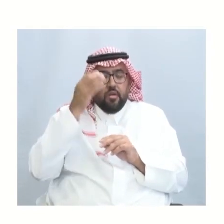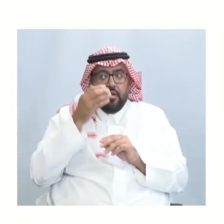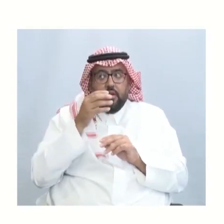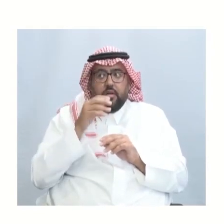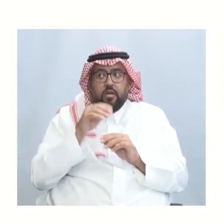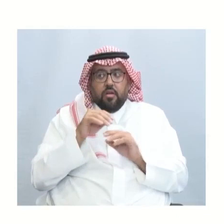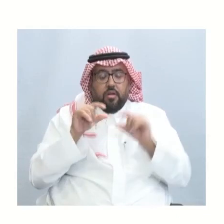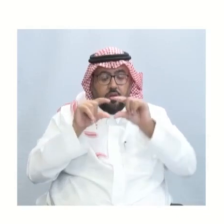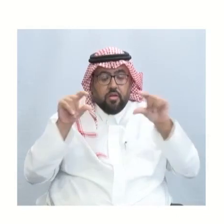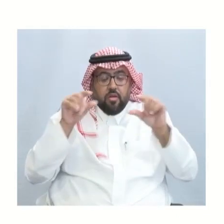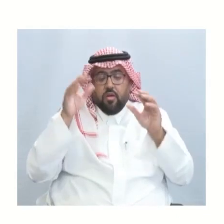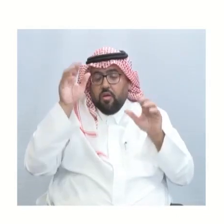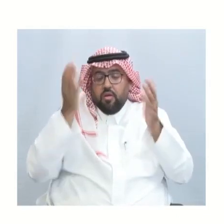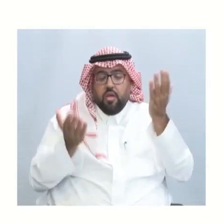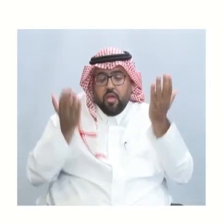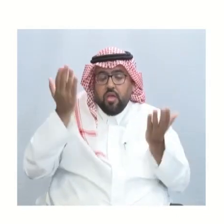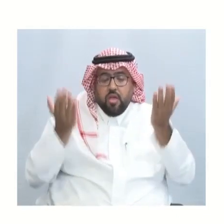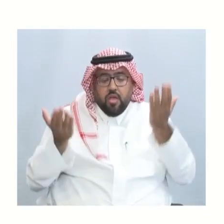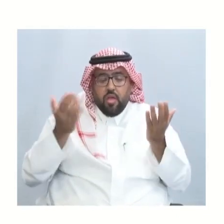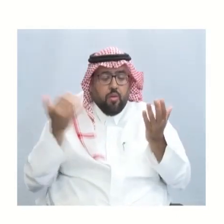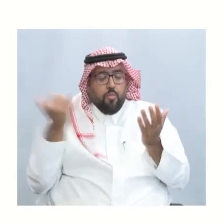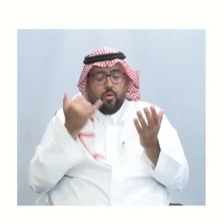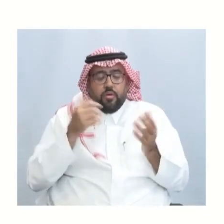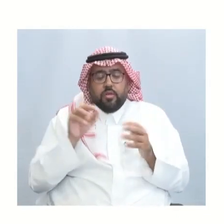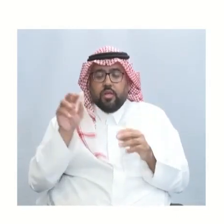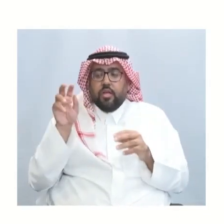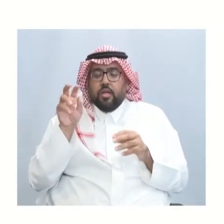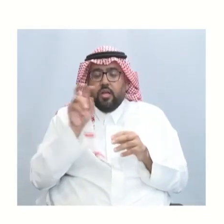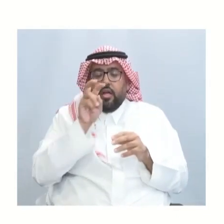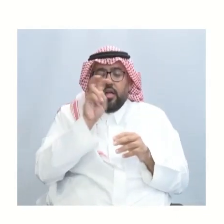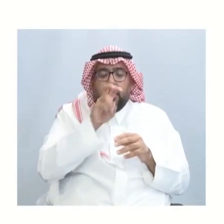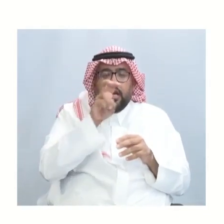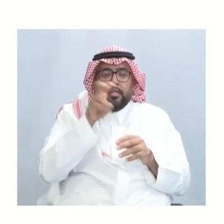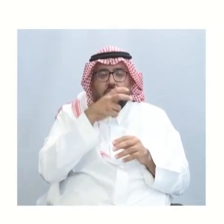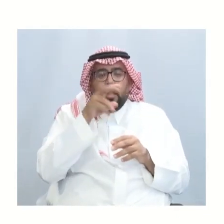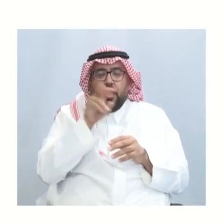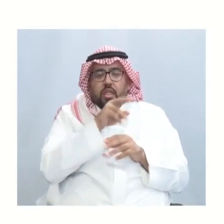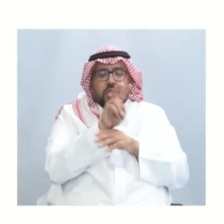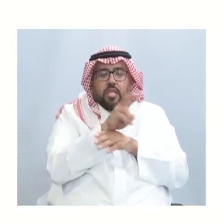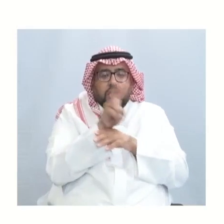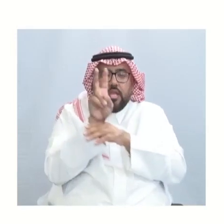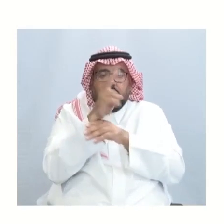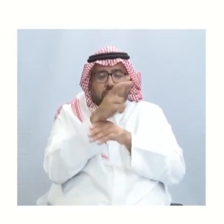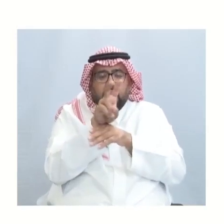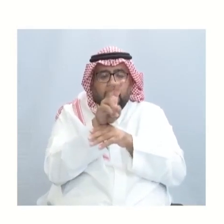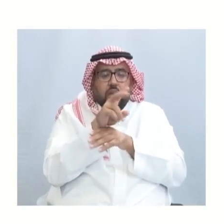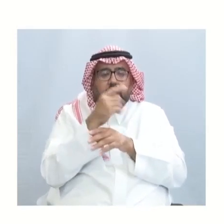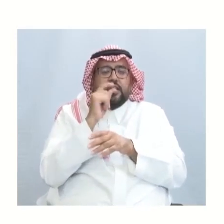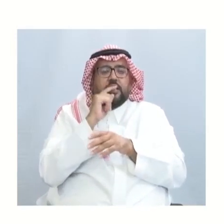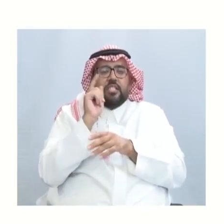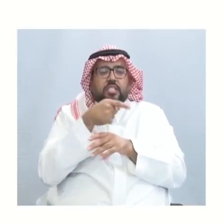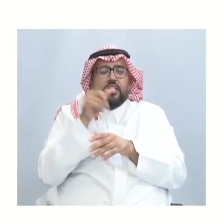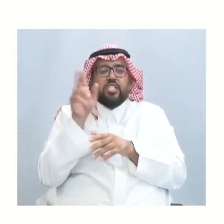ليس لها اغشيه الطبله ليست سامه السحالي بينما معظم الافاعي تكون سامه لا تمتلك اعضاء جاكبسون